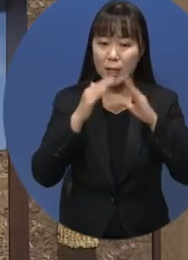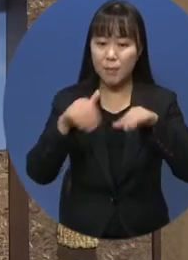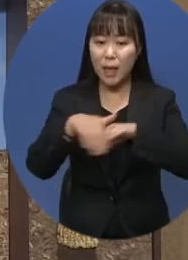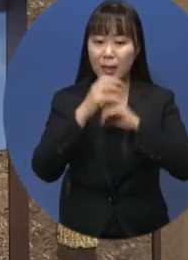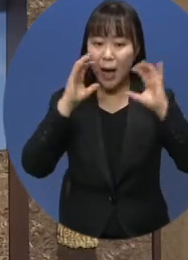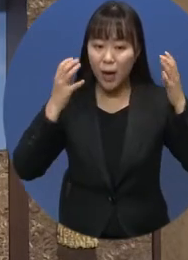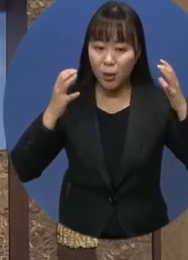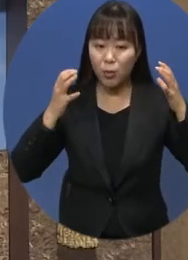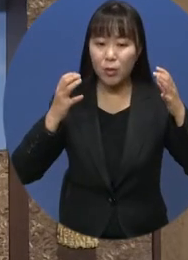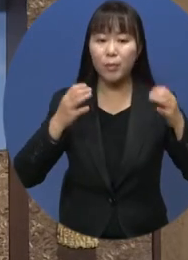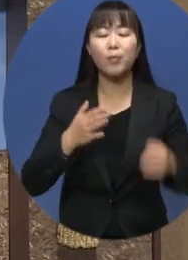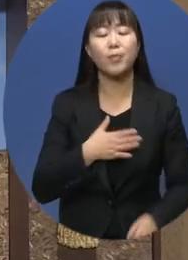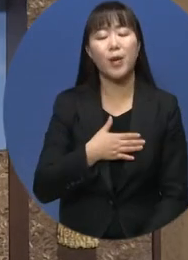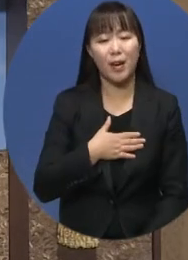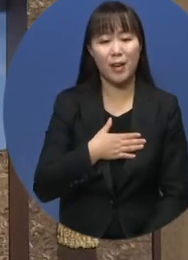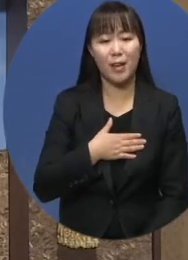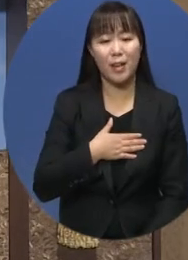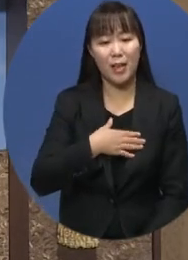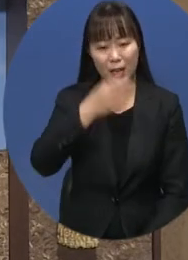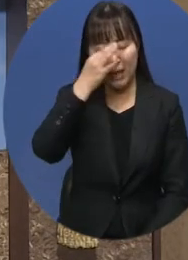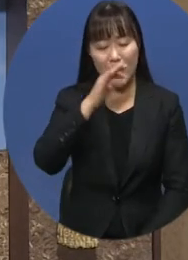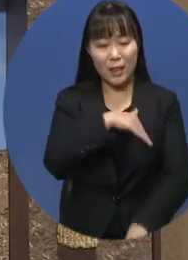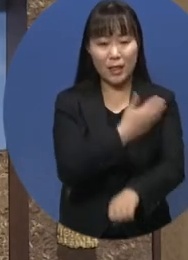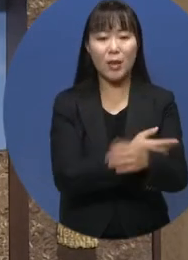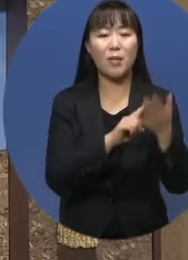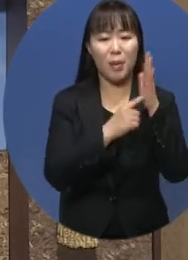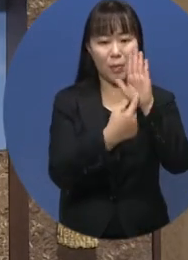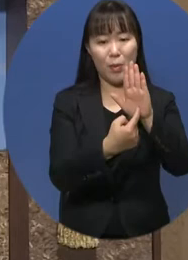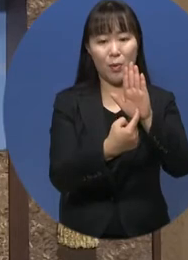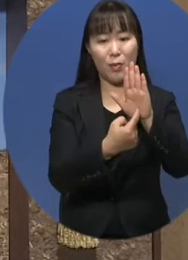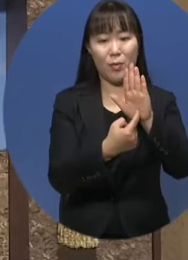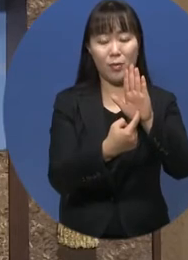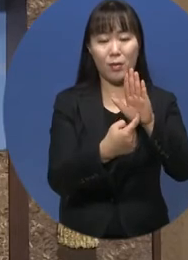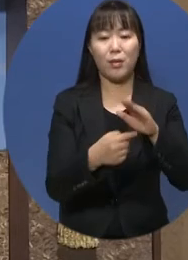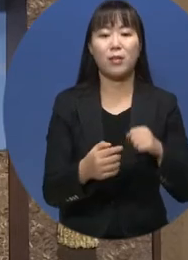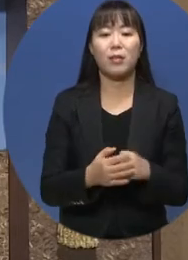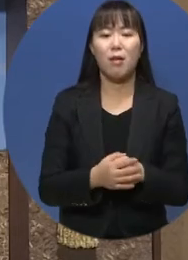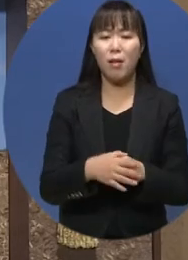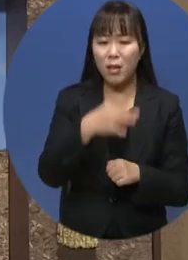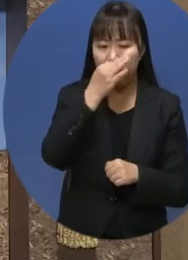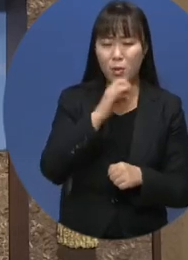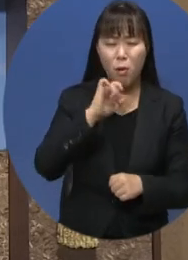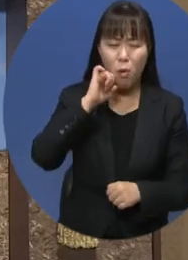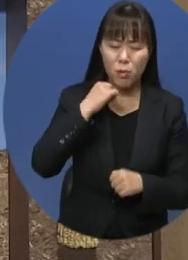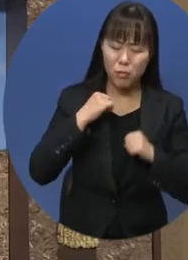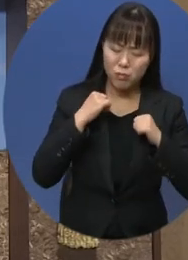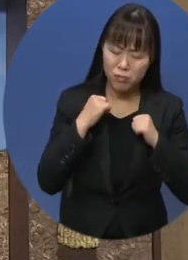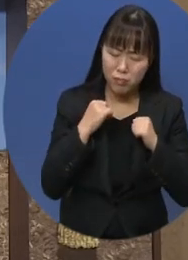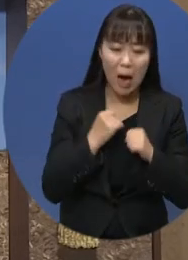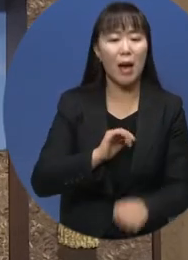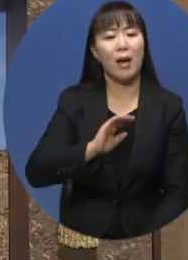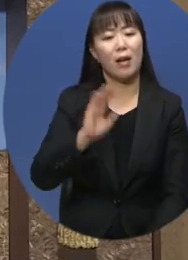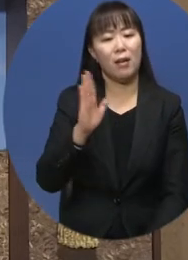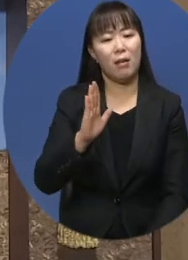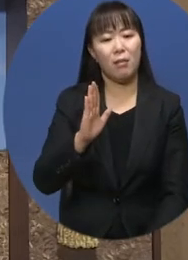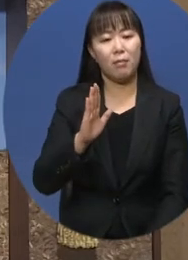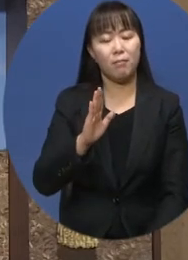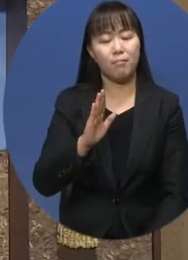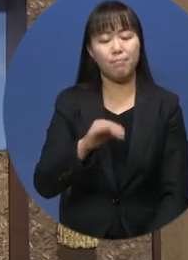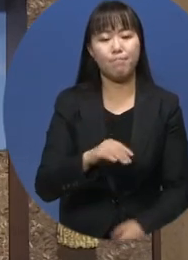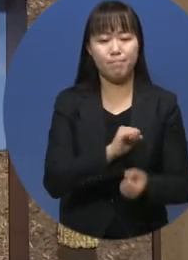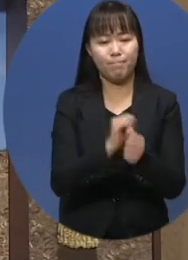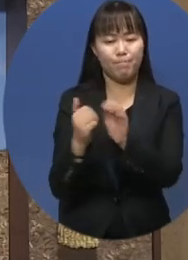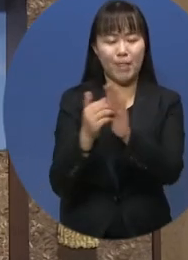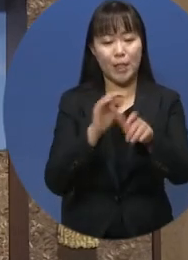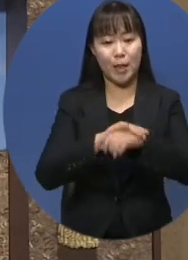아이들도 자기 끼와 재능을 발표하자 그래서 힘들고 어렵다고 온 추리는 게 아니라 방역 수칙을